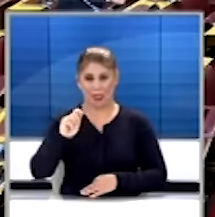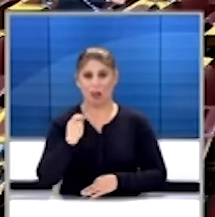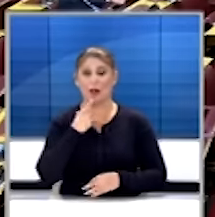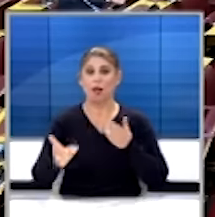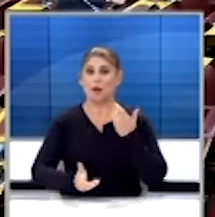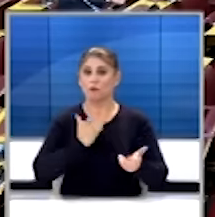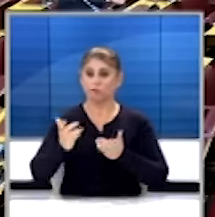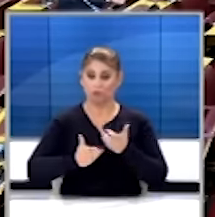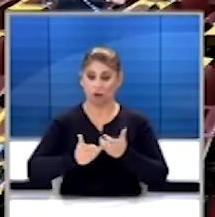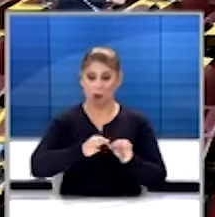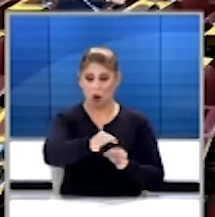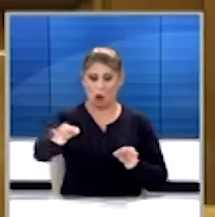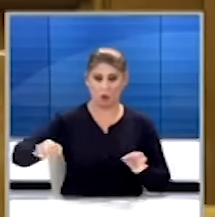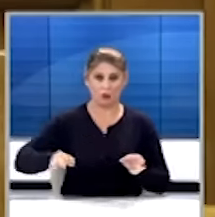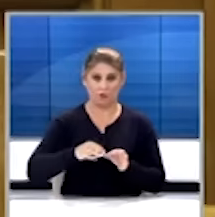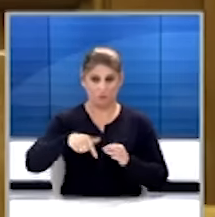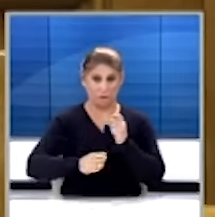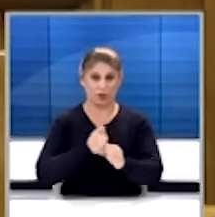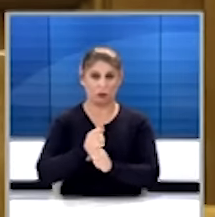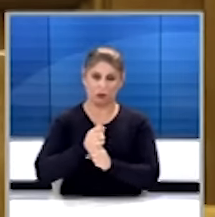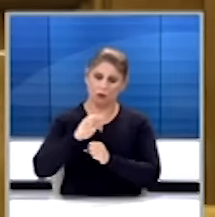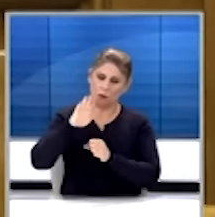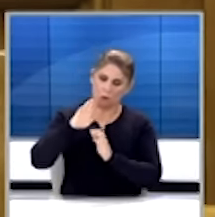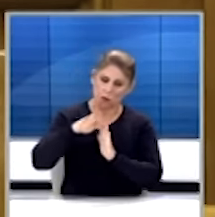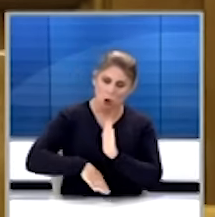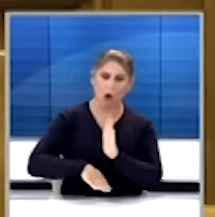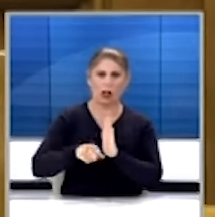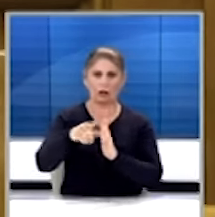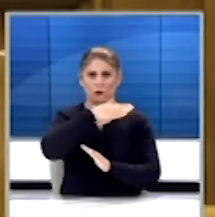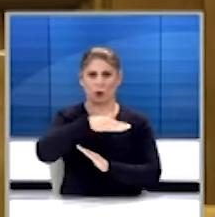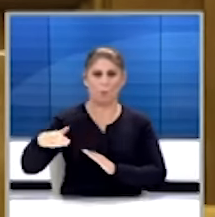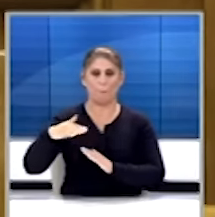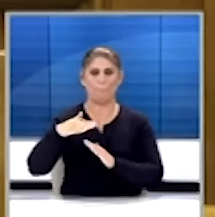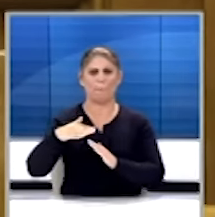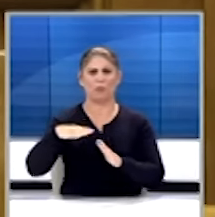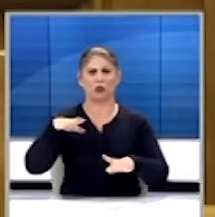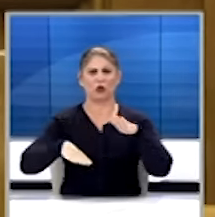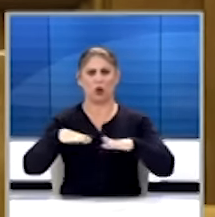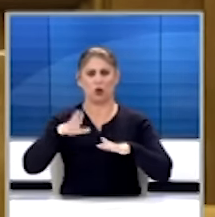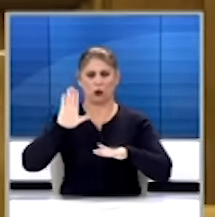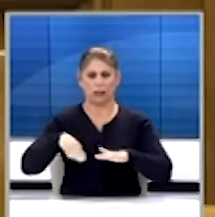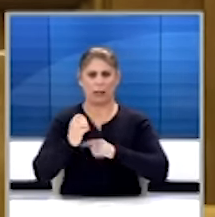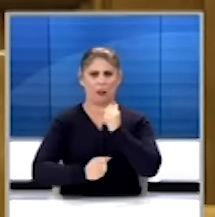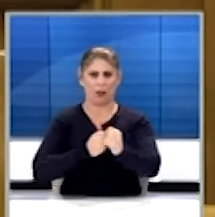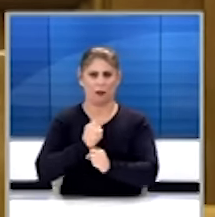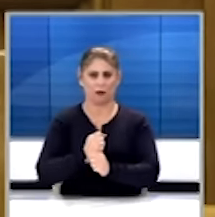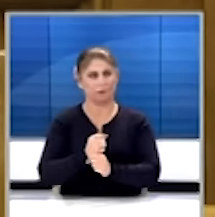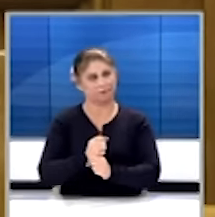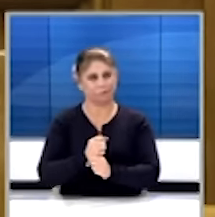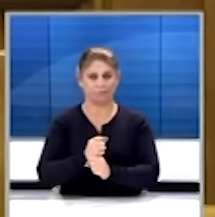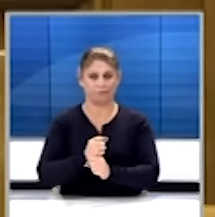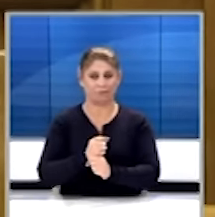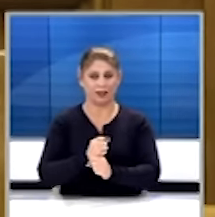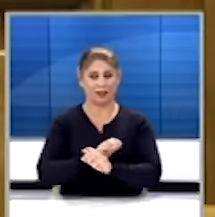καμένα στρέμματα φέτος ήταν πιο κάτω από το μέσο όρο των τελευταίων ετών. Μας